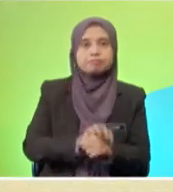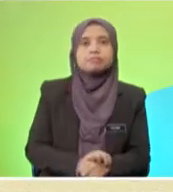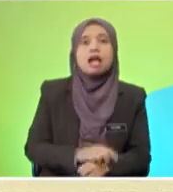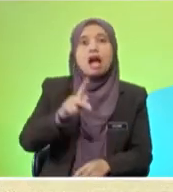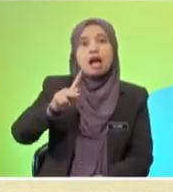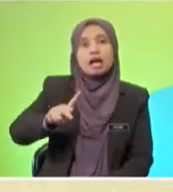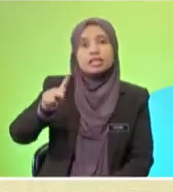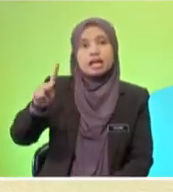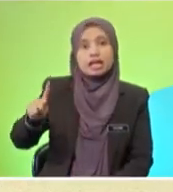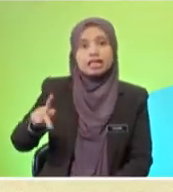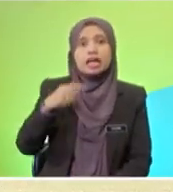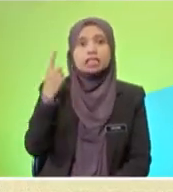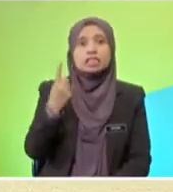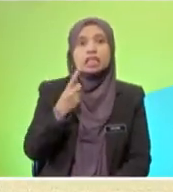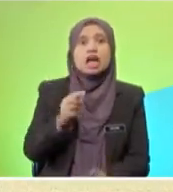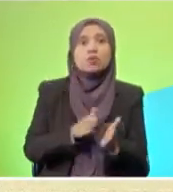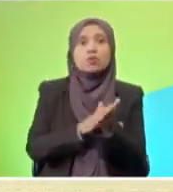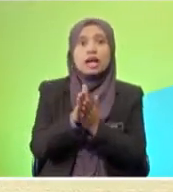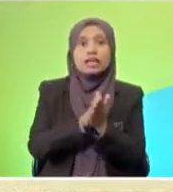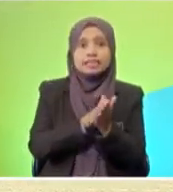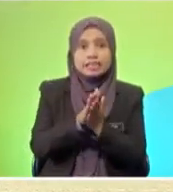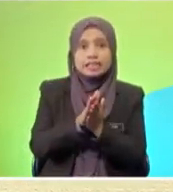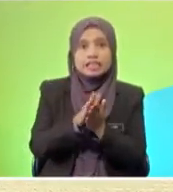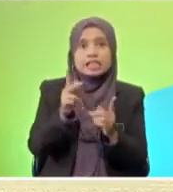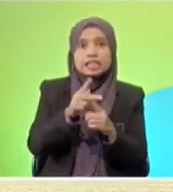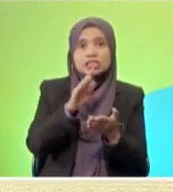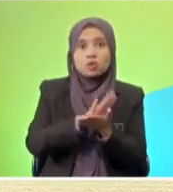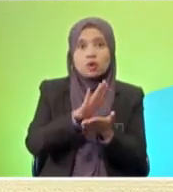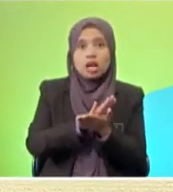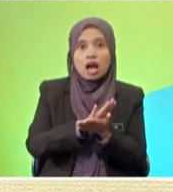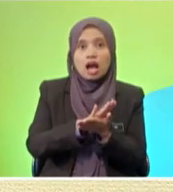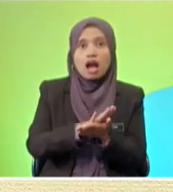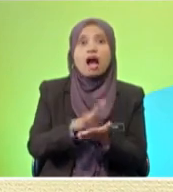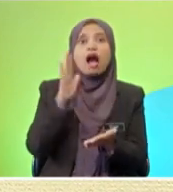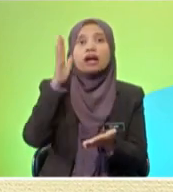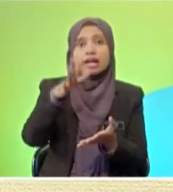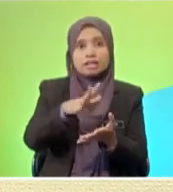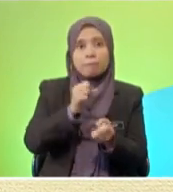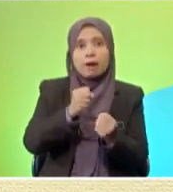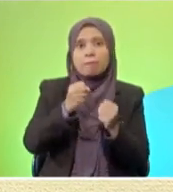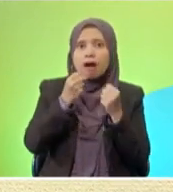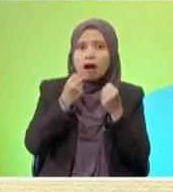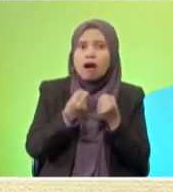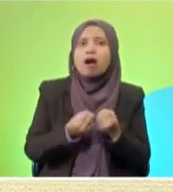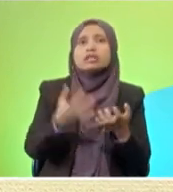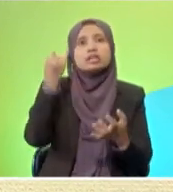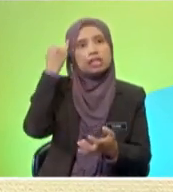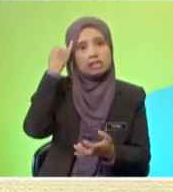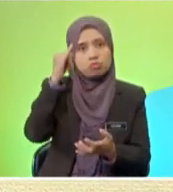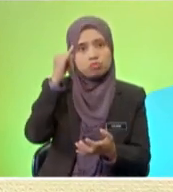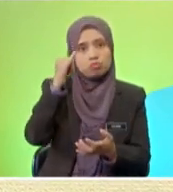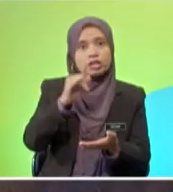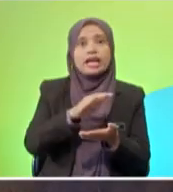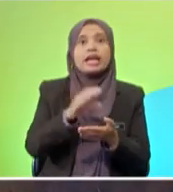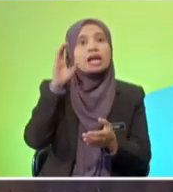kanak-kanak yang selalu rajin ke sekolah dan rajin belajar akan mendapat banyak ilmu Oke tinggallah satu gambar